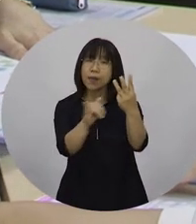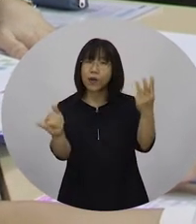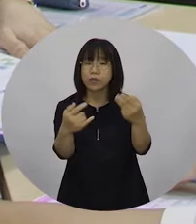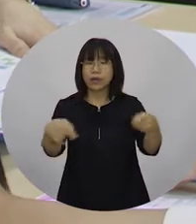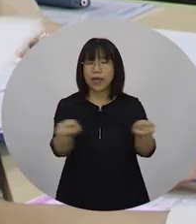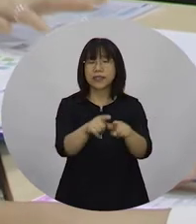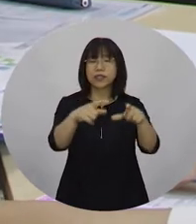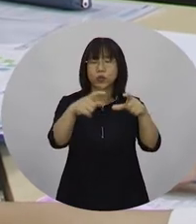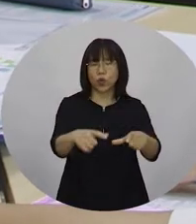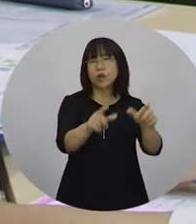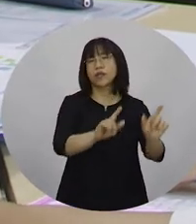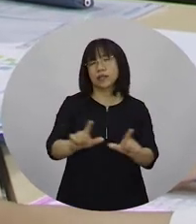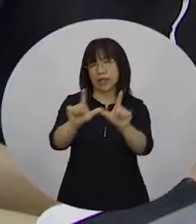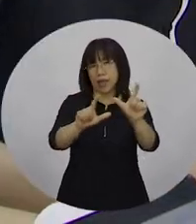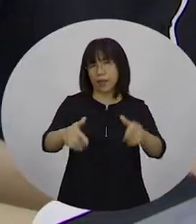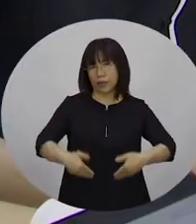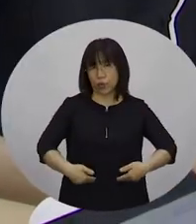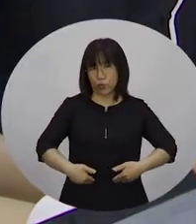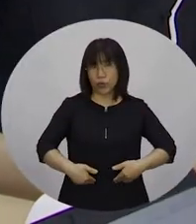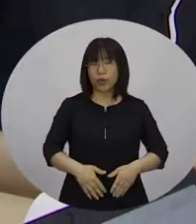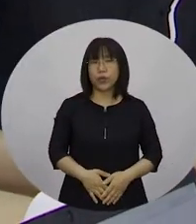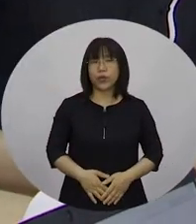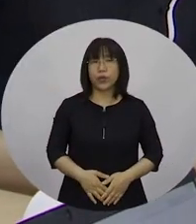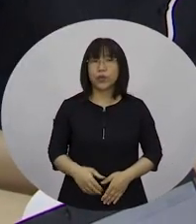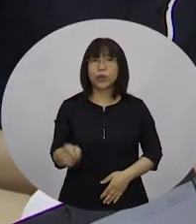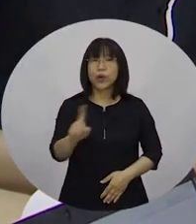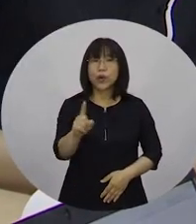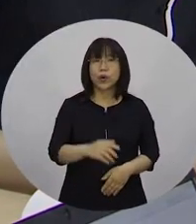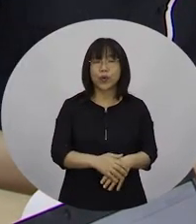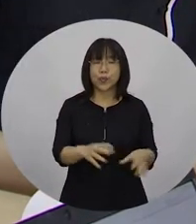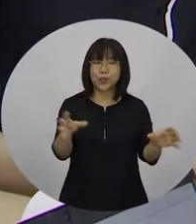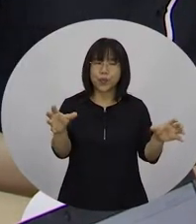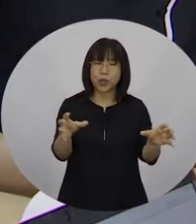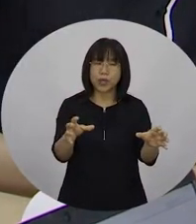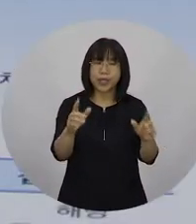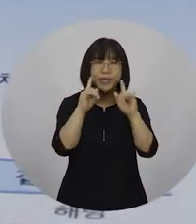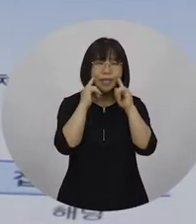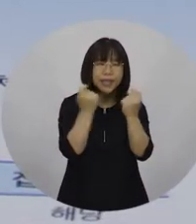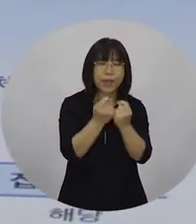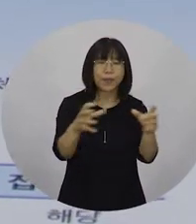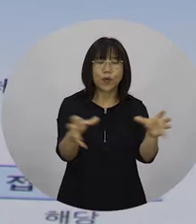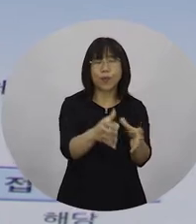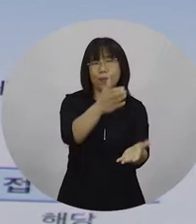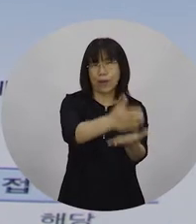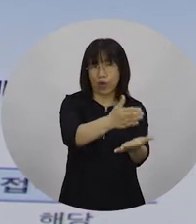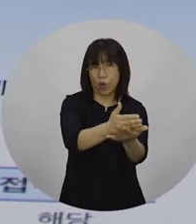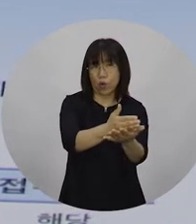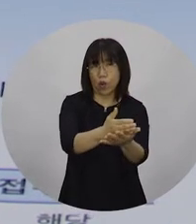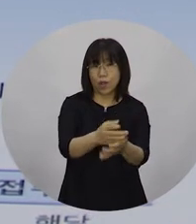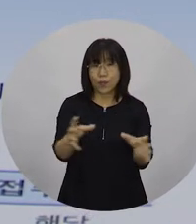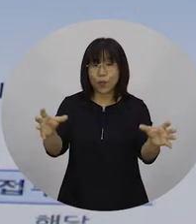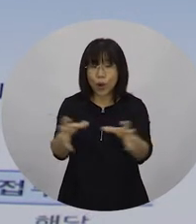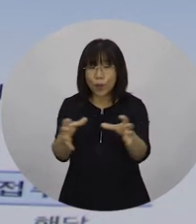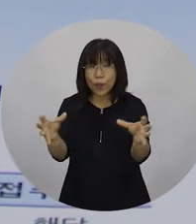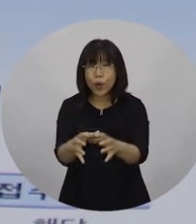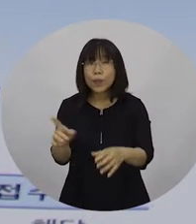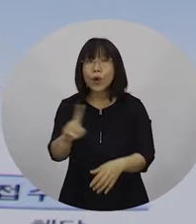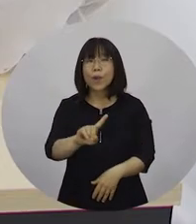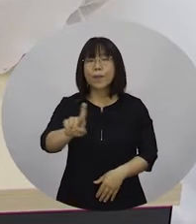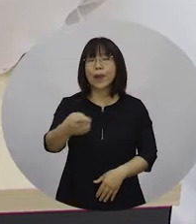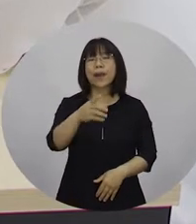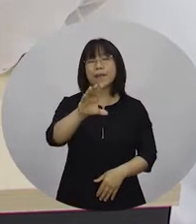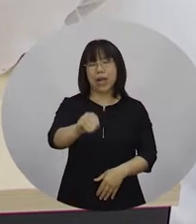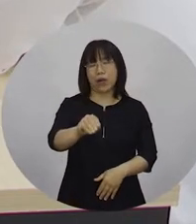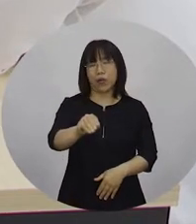마을공동체 사업 경험이 없는 분이어야 합니다 사적 무임 은 지원제외대상 이며 모임 별 최대 100만원으로